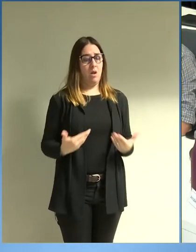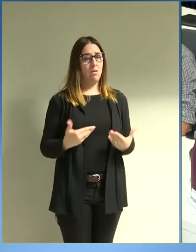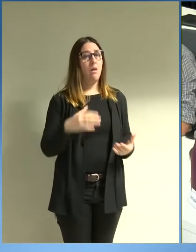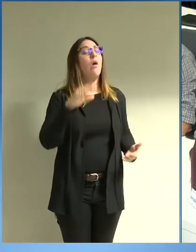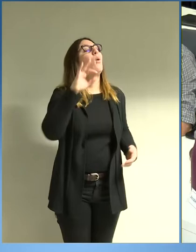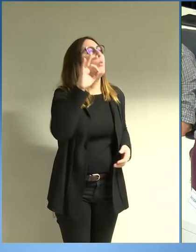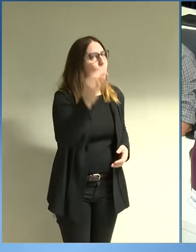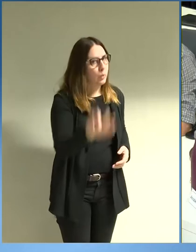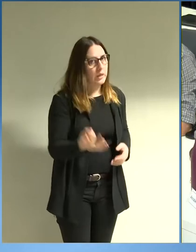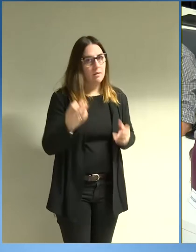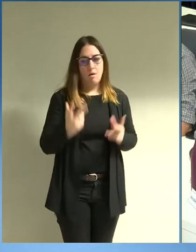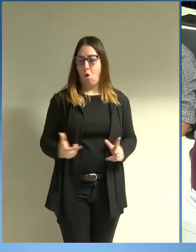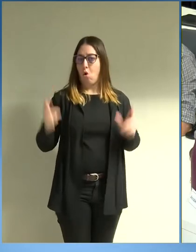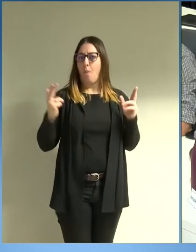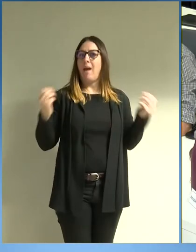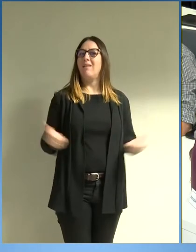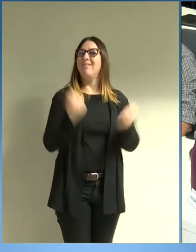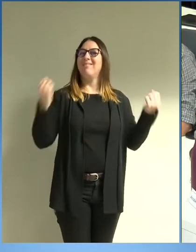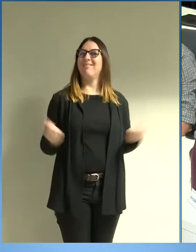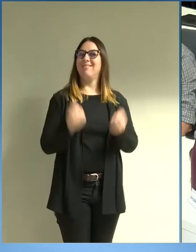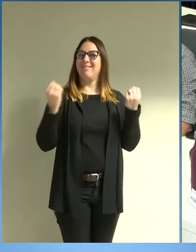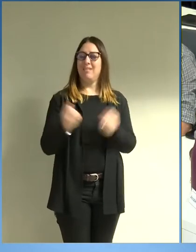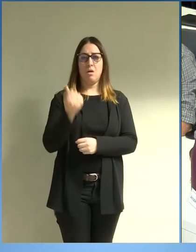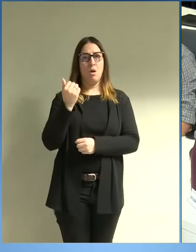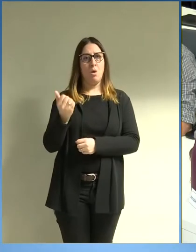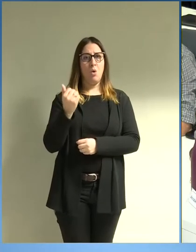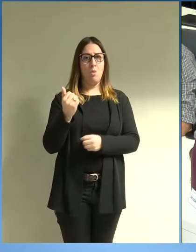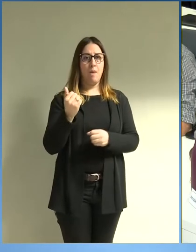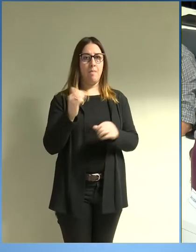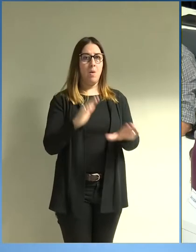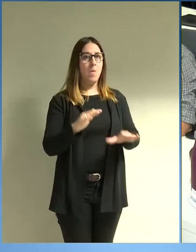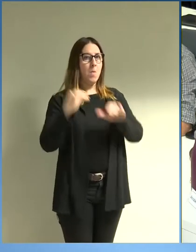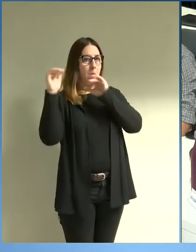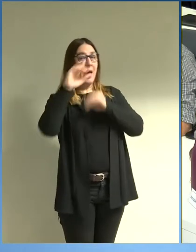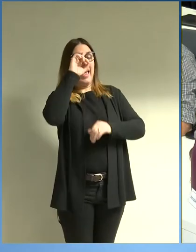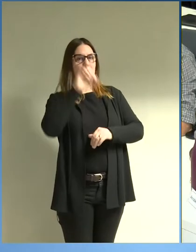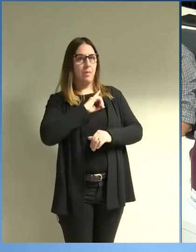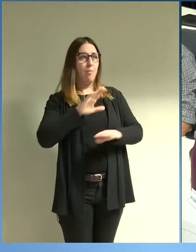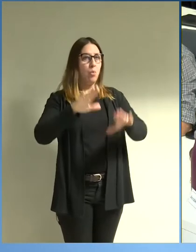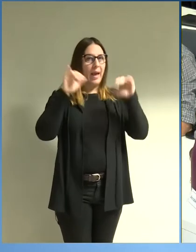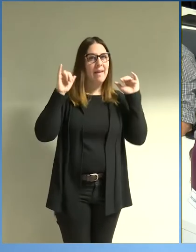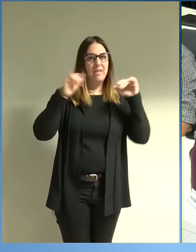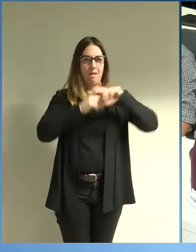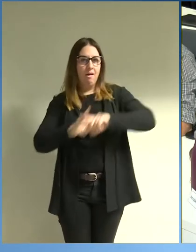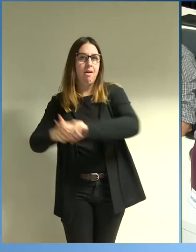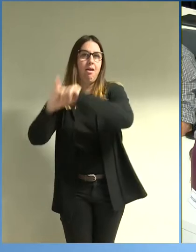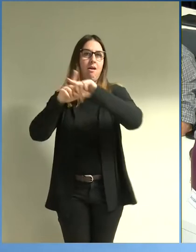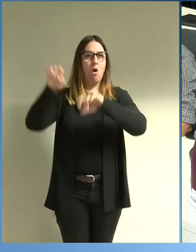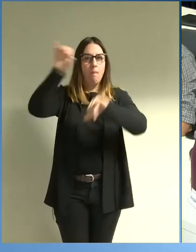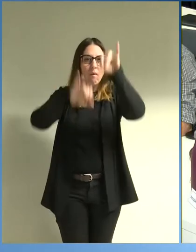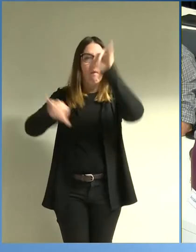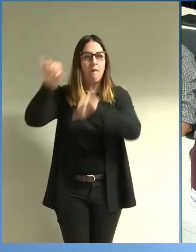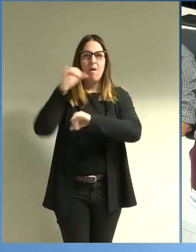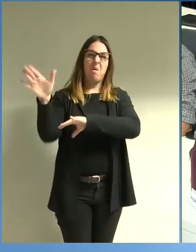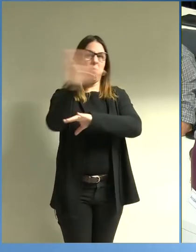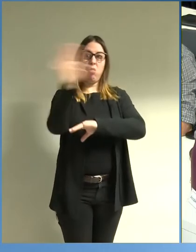pendant la campagne municipale se sont officiellement mis en veille pour ne pas être instrumentalisée et qui depuis le